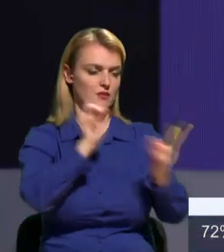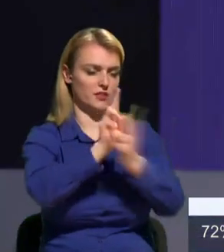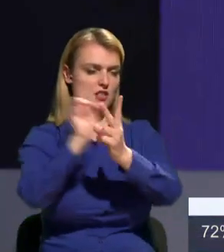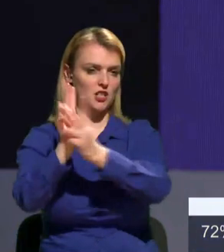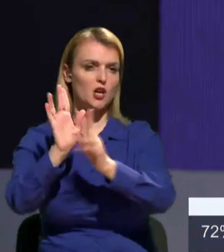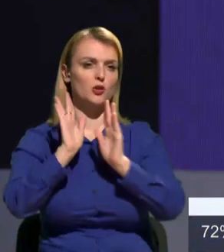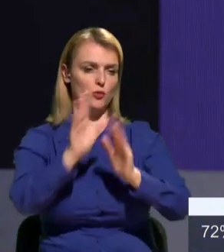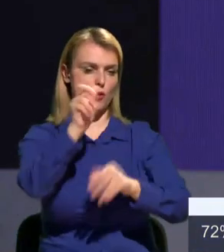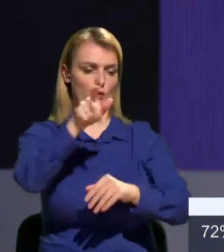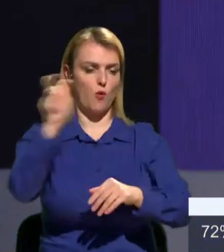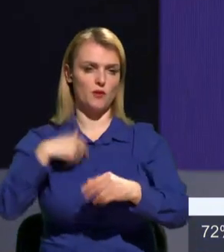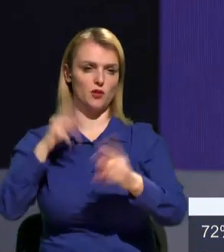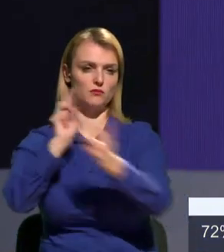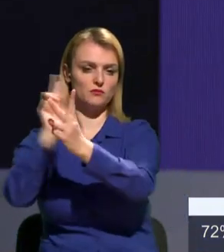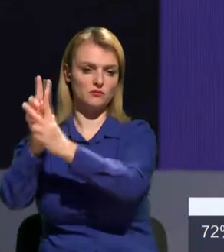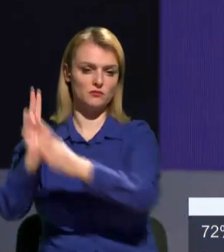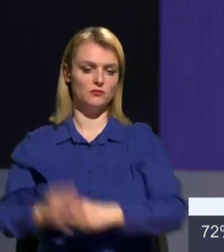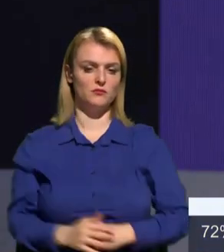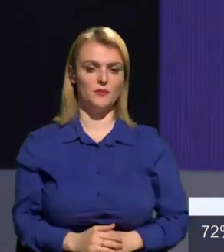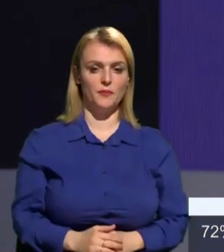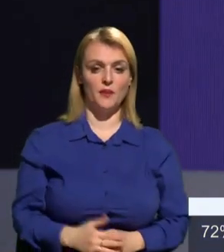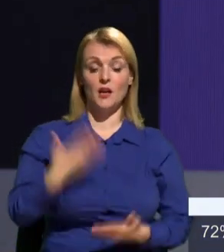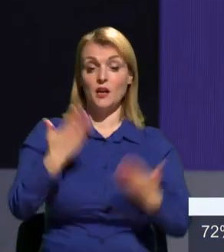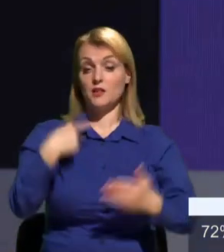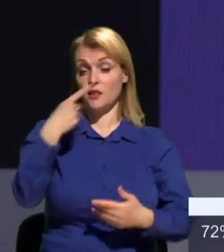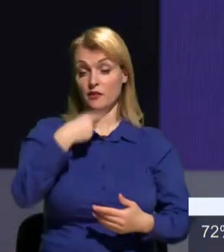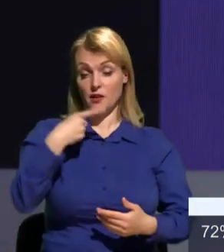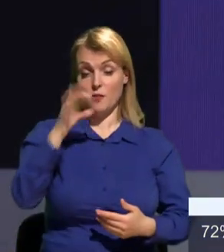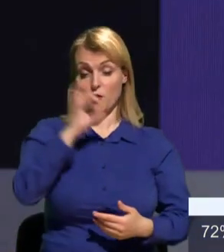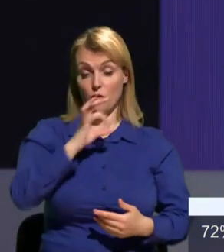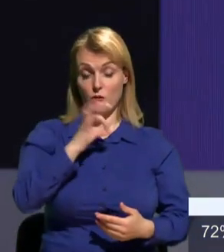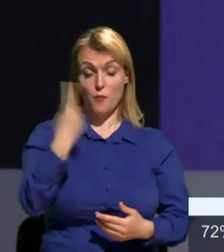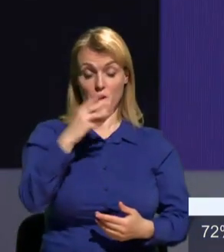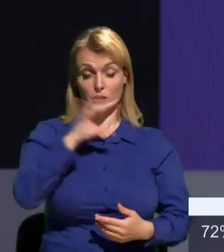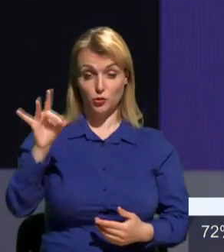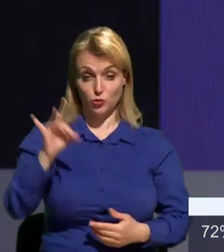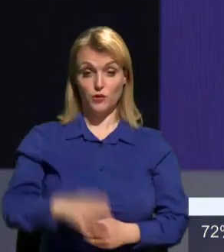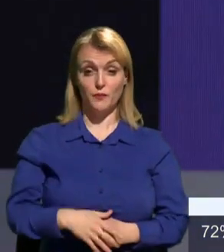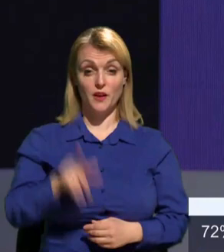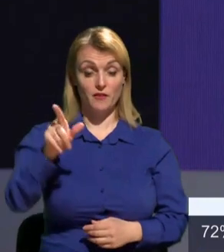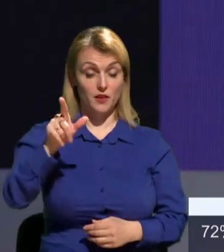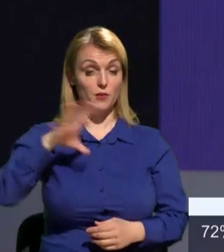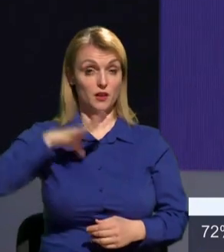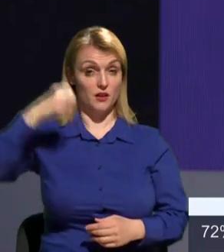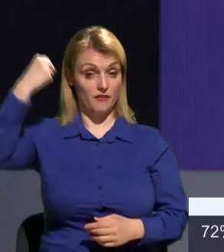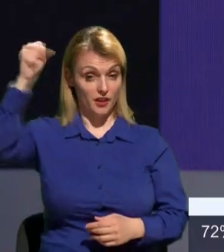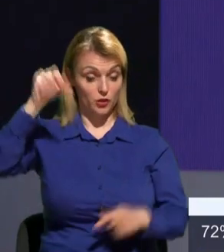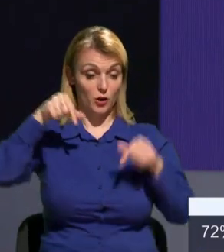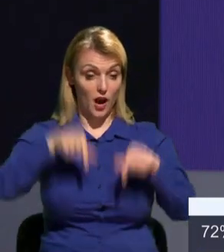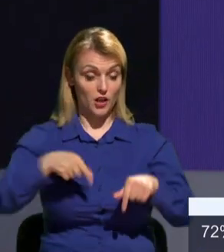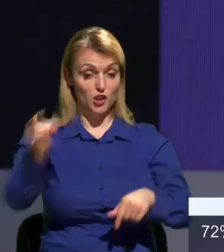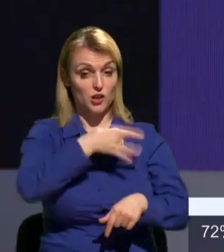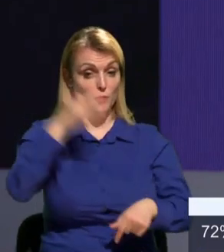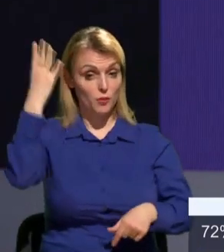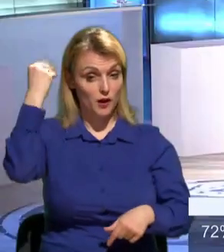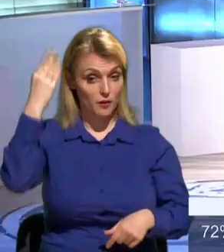de rezultatele pe care le-ați obținut în primul tur de scrutin, vedem că dumneavoastră ați ieșit învingător aici în Republica